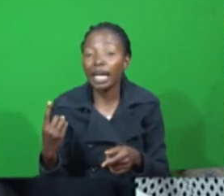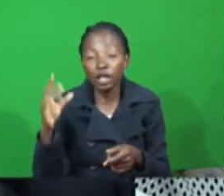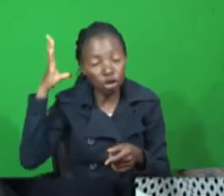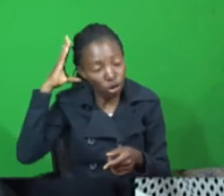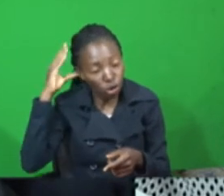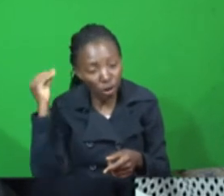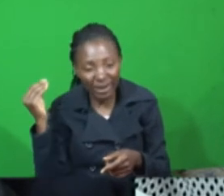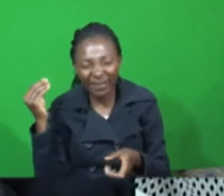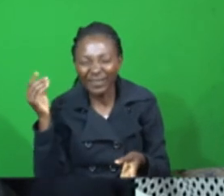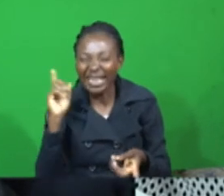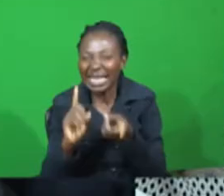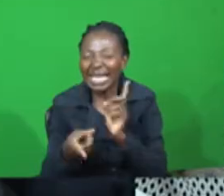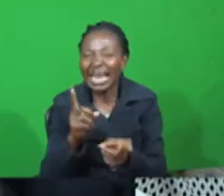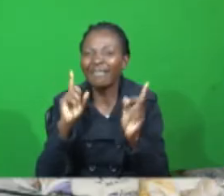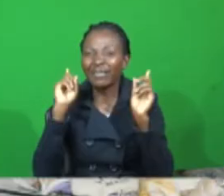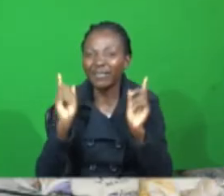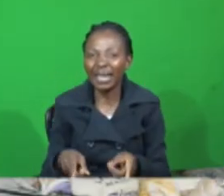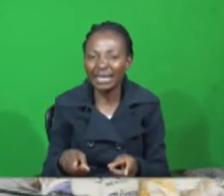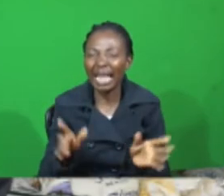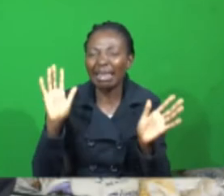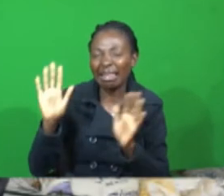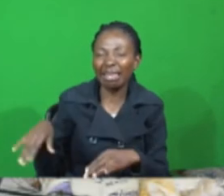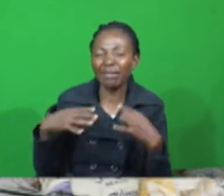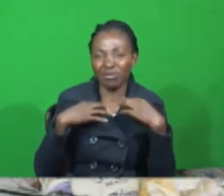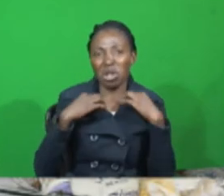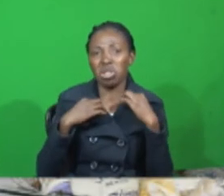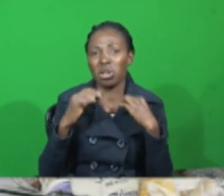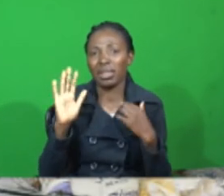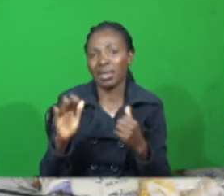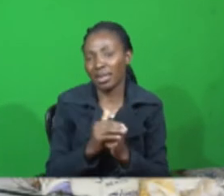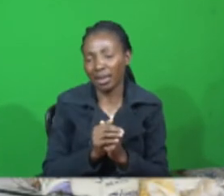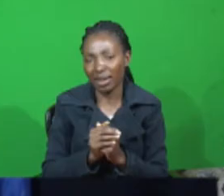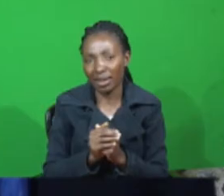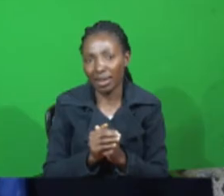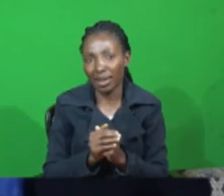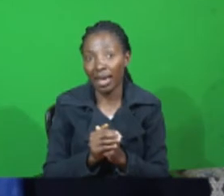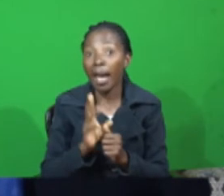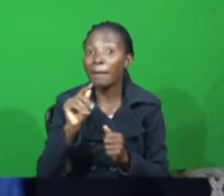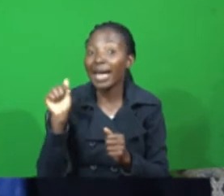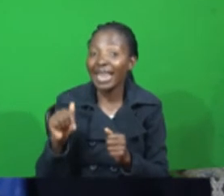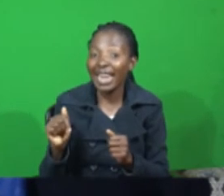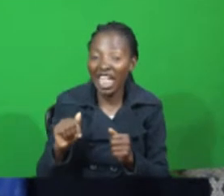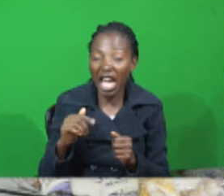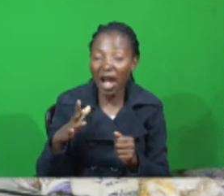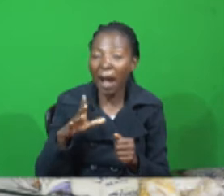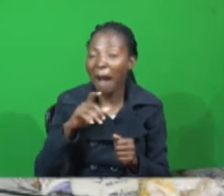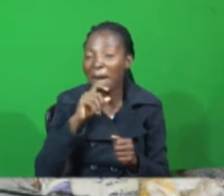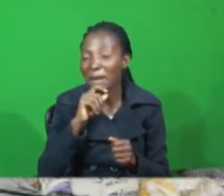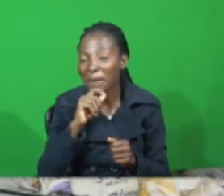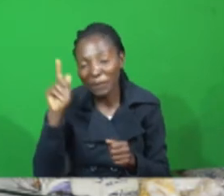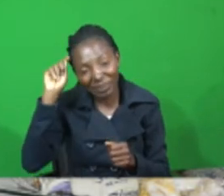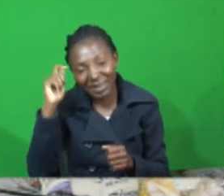akatozotiza kubatwa bhacha akarivhadzura akasiyawo tizai vafana tiza vafana vatotidzawira kutswai aiwa